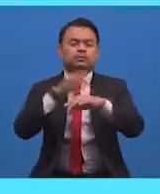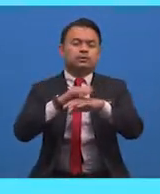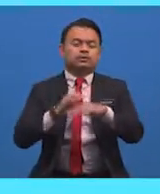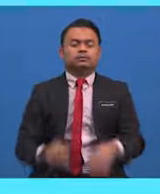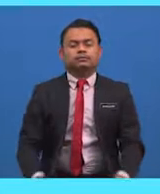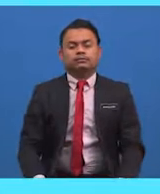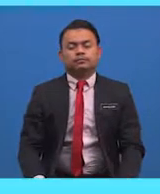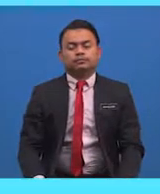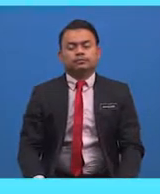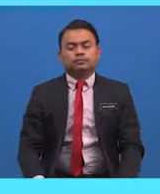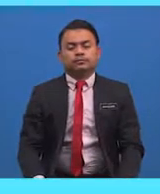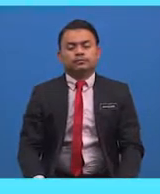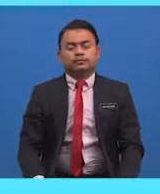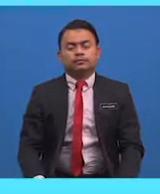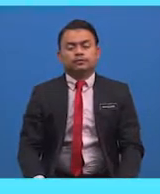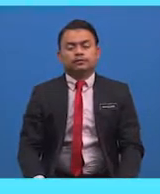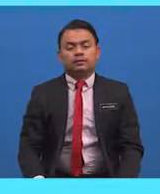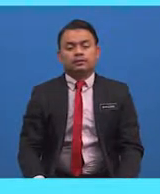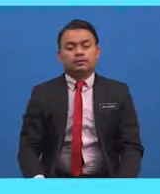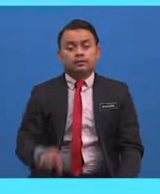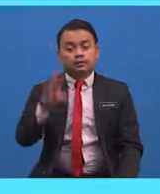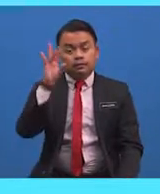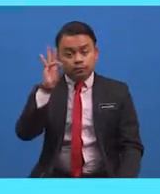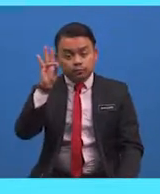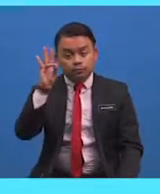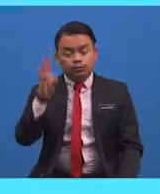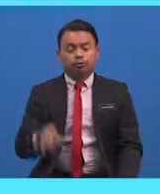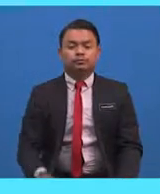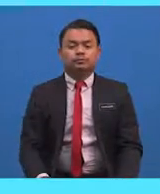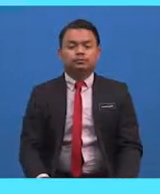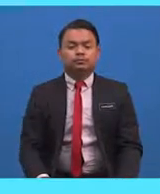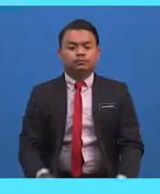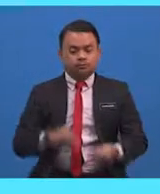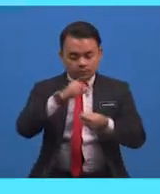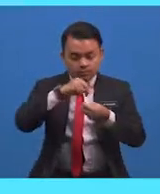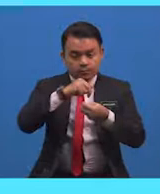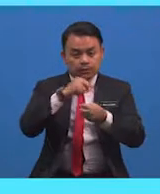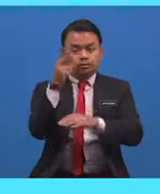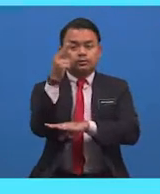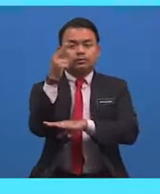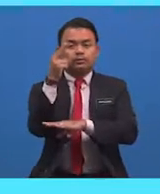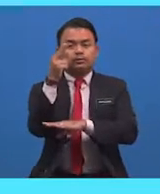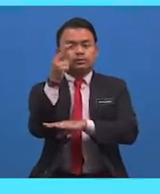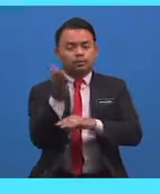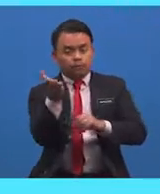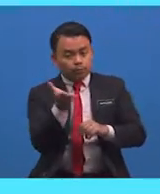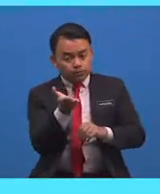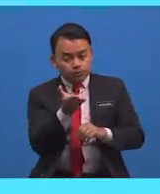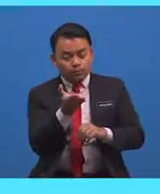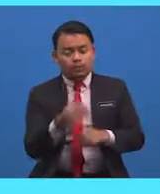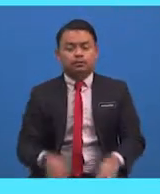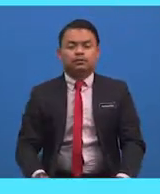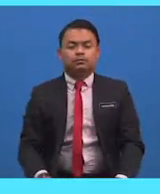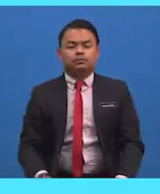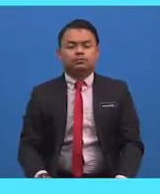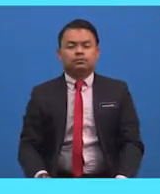bumi. Selanjutnya, punca yang ketujuh ialah penyahutanan melalui pembalakan secara meluas untuk